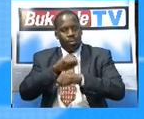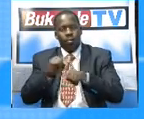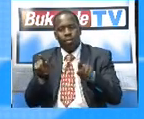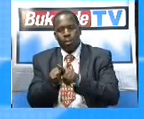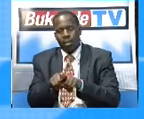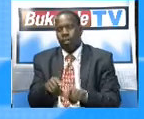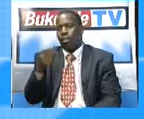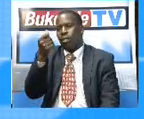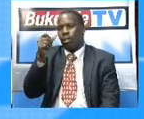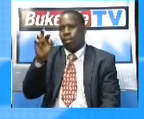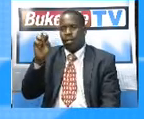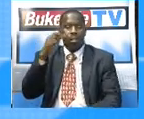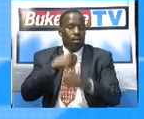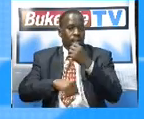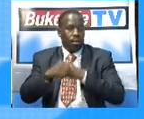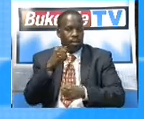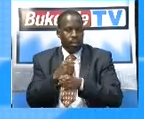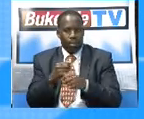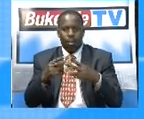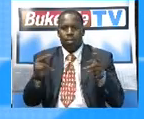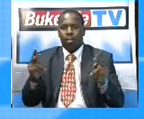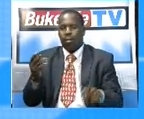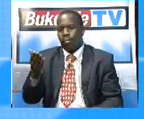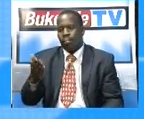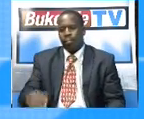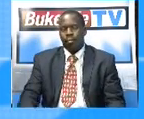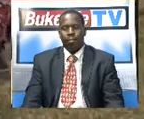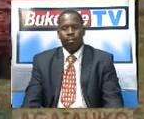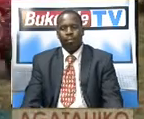68 bukyanga litandikibwawo.